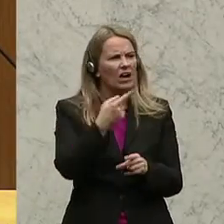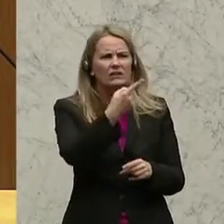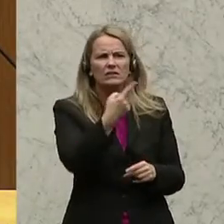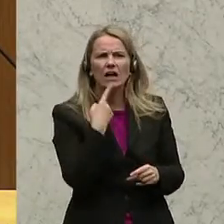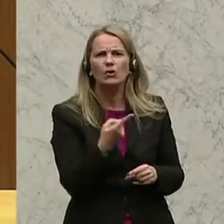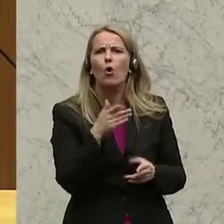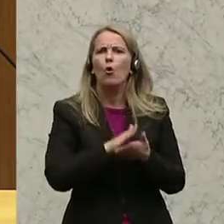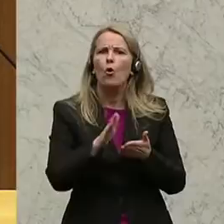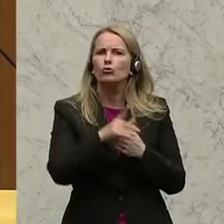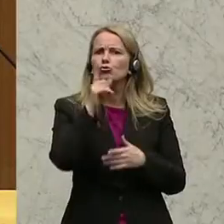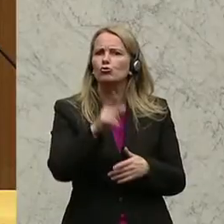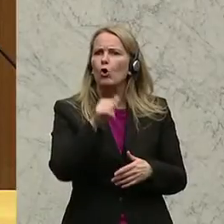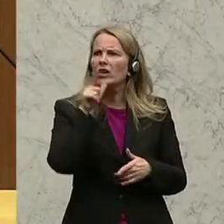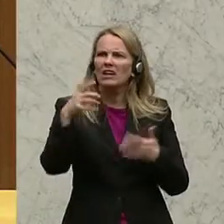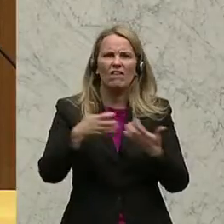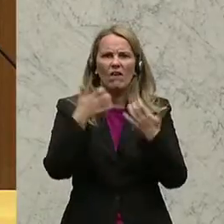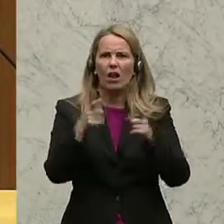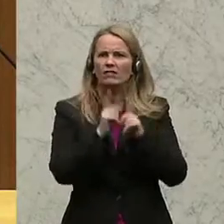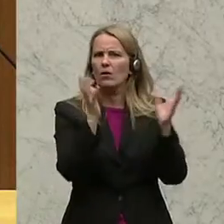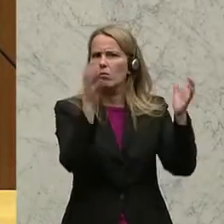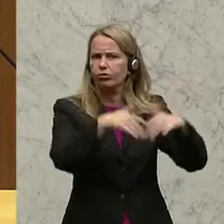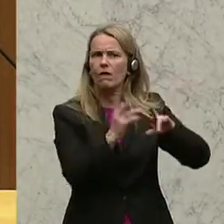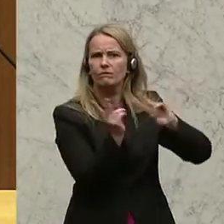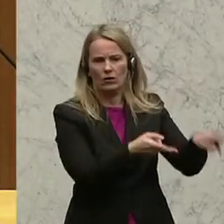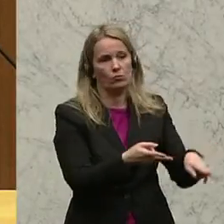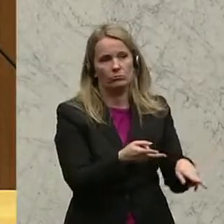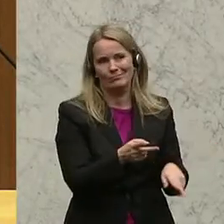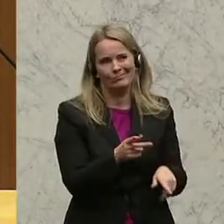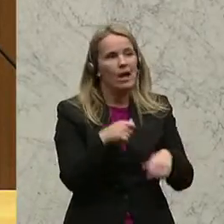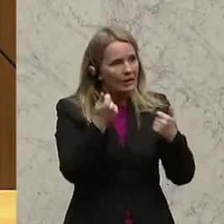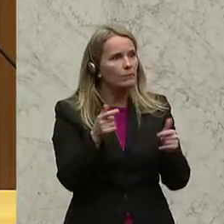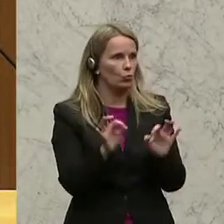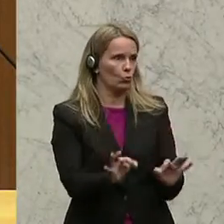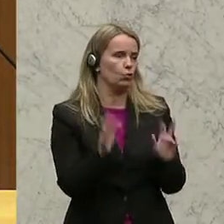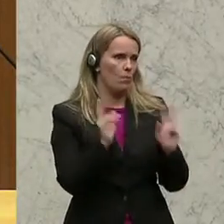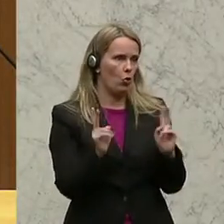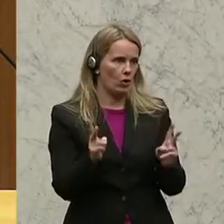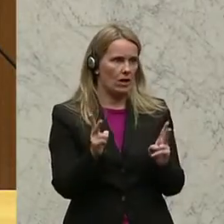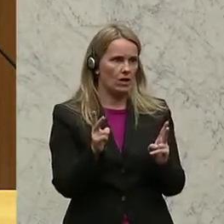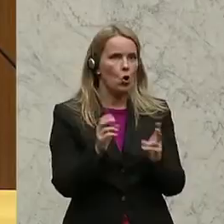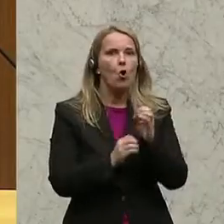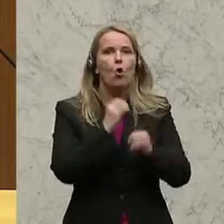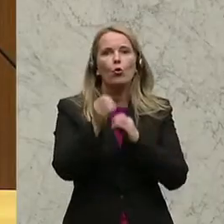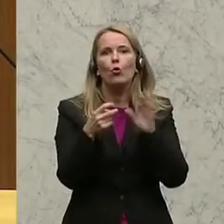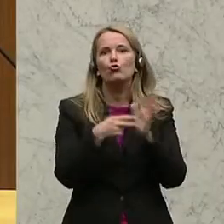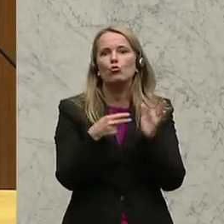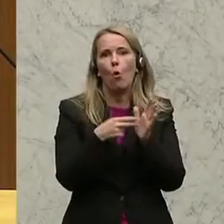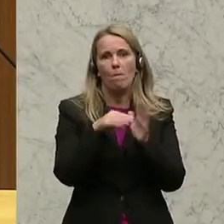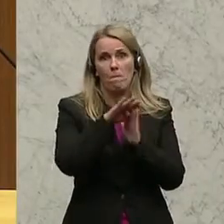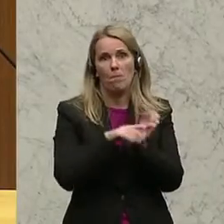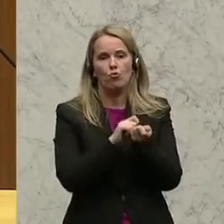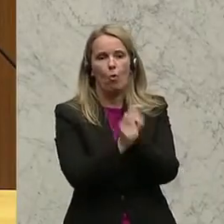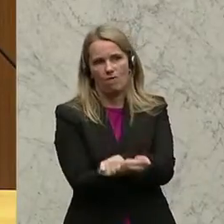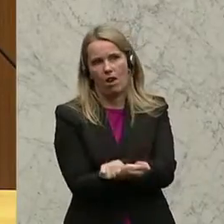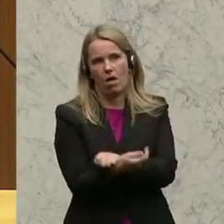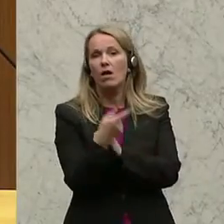Holz sollte nicht in den Wäldern verrotten. Es gibt da eine gute Möglichkeit, nämlich die Ökostromnovelle. Da kann man